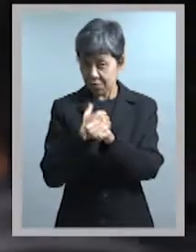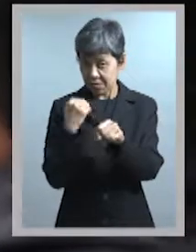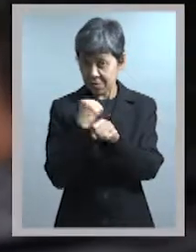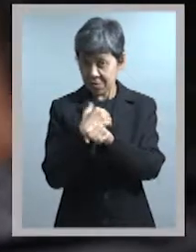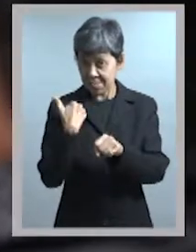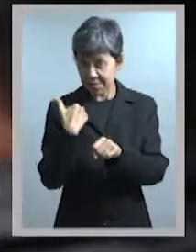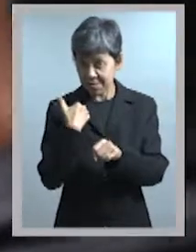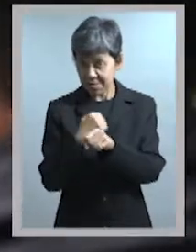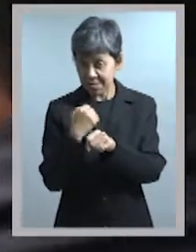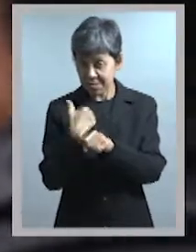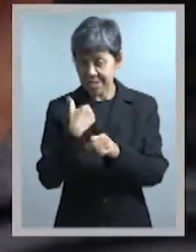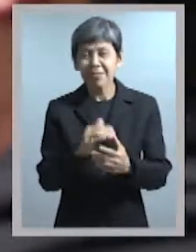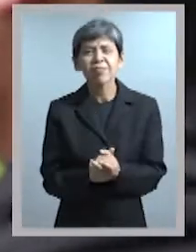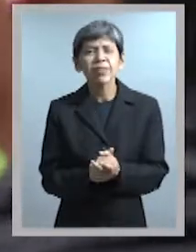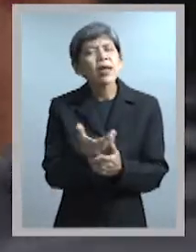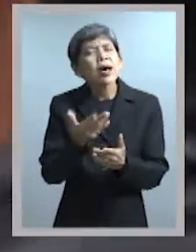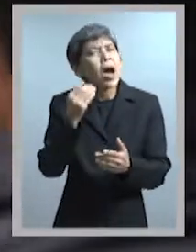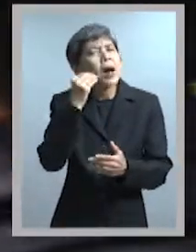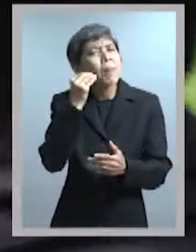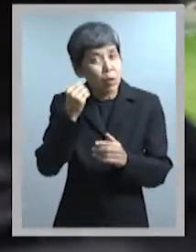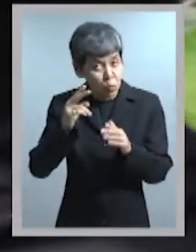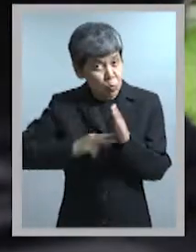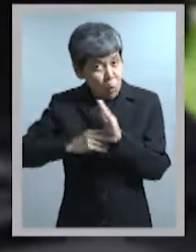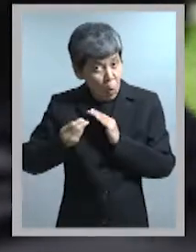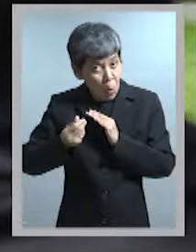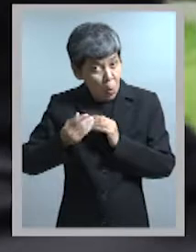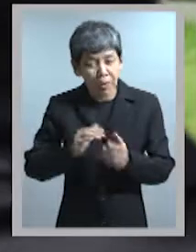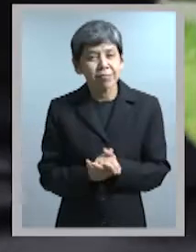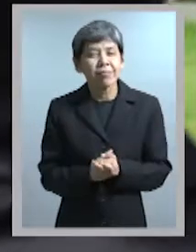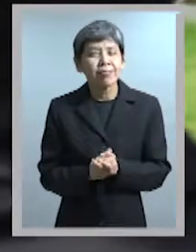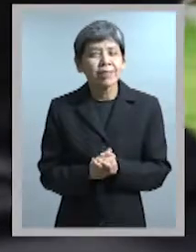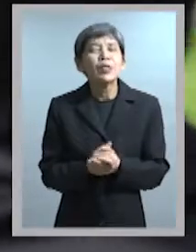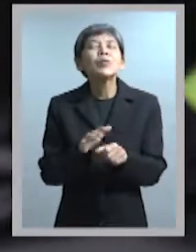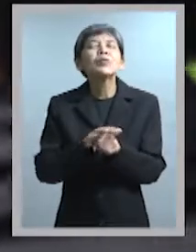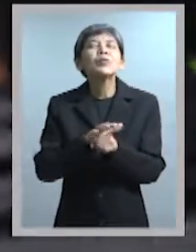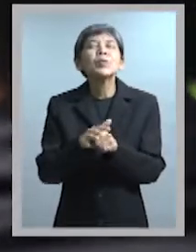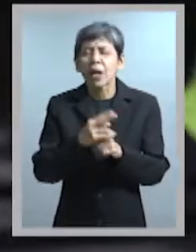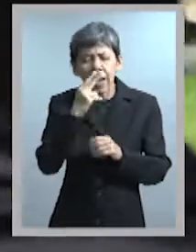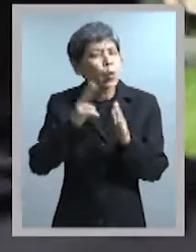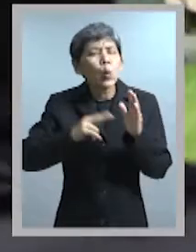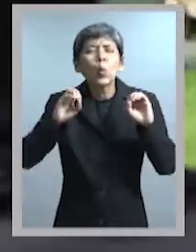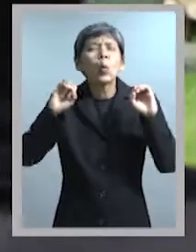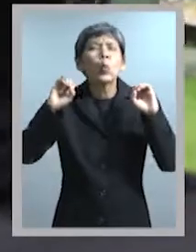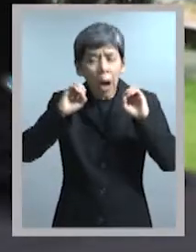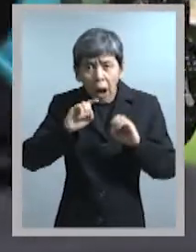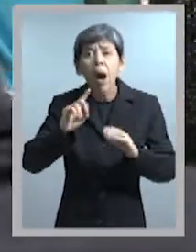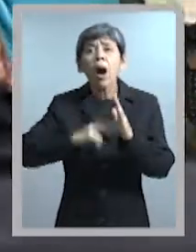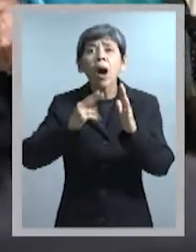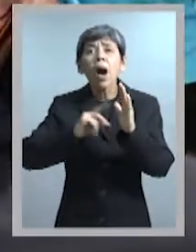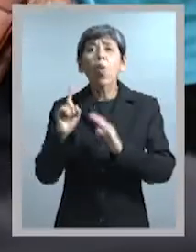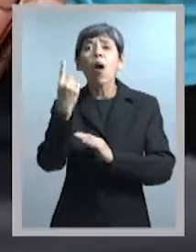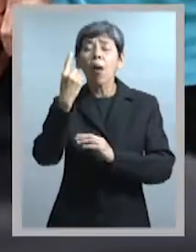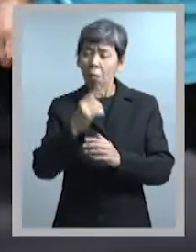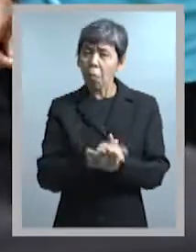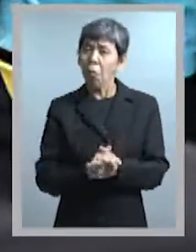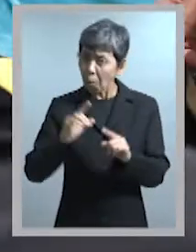ซ้อมมาก่อนนะครับก่อนที่จะไม่เคยเลยหรอครับแล้วปกติอยู่ที่บ้านนี่วิ่งเร็วขนาดนี้ไหมฮะ ไม่ค่ะไม่เห็นเขาวิ่งเลยค ่ ะ อ๋อนี่คือเพิ่งม